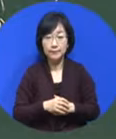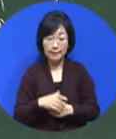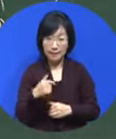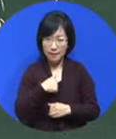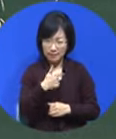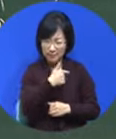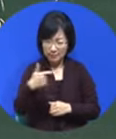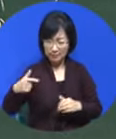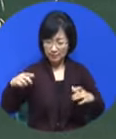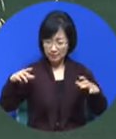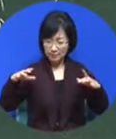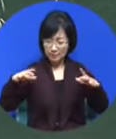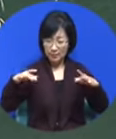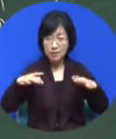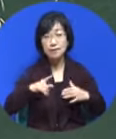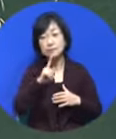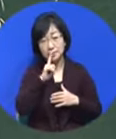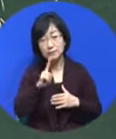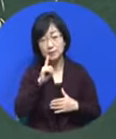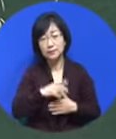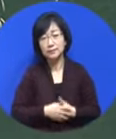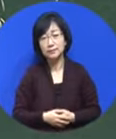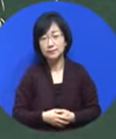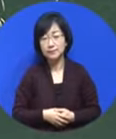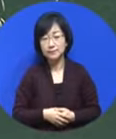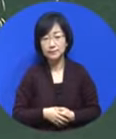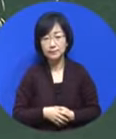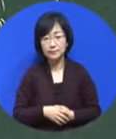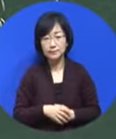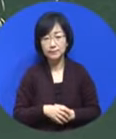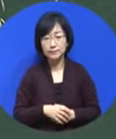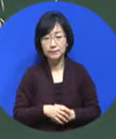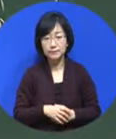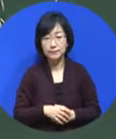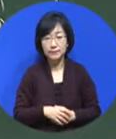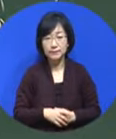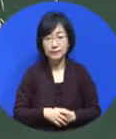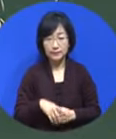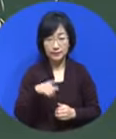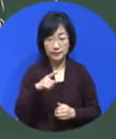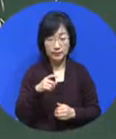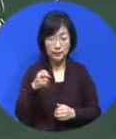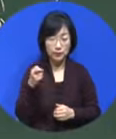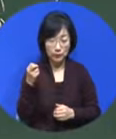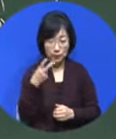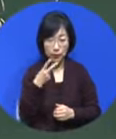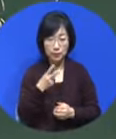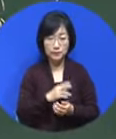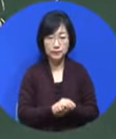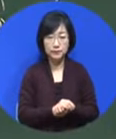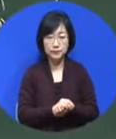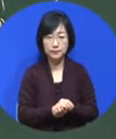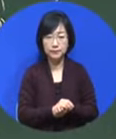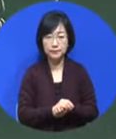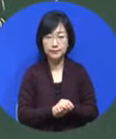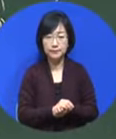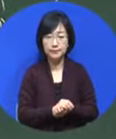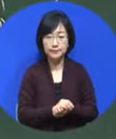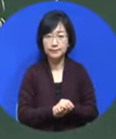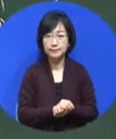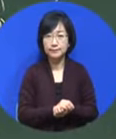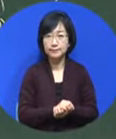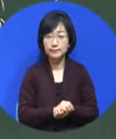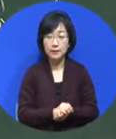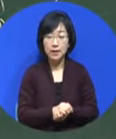않는다 다 그 말이 그러면서 말입니다 왜냐